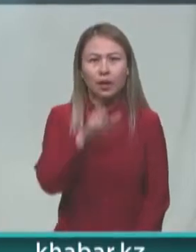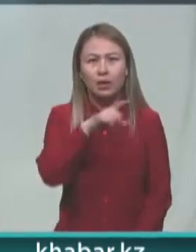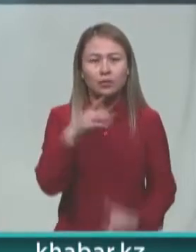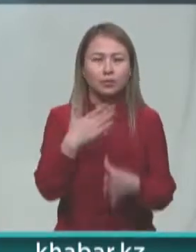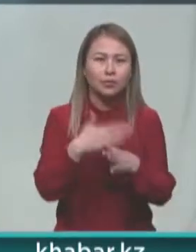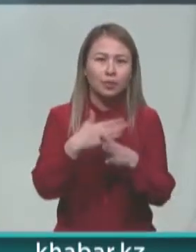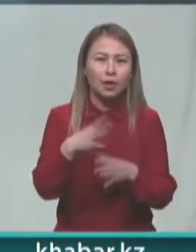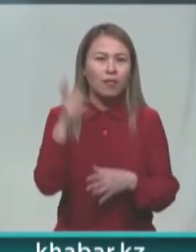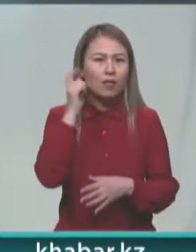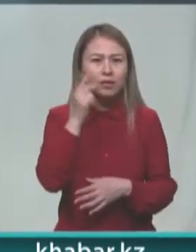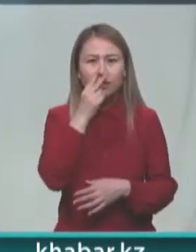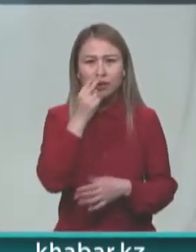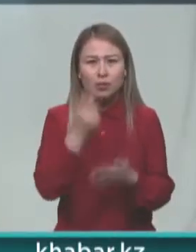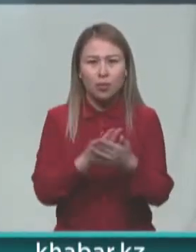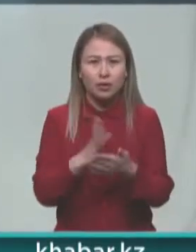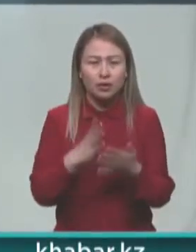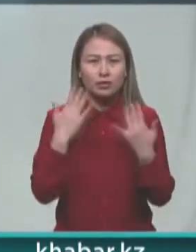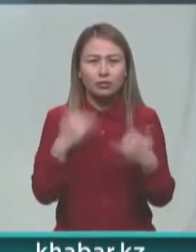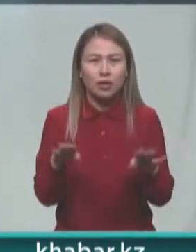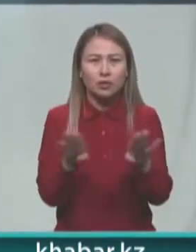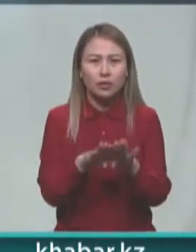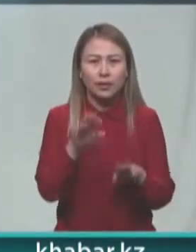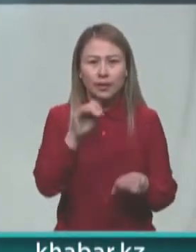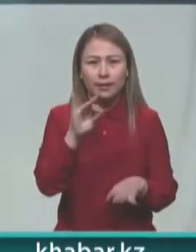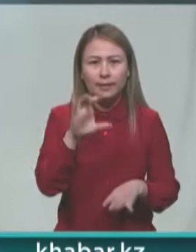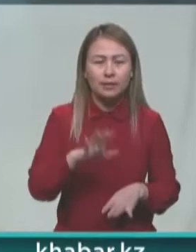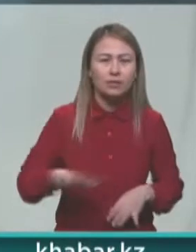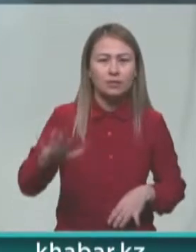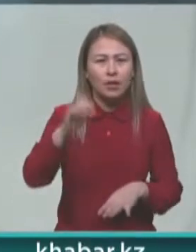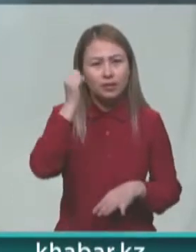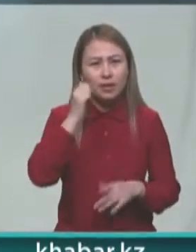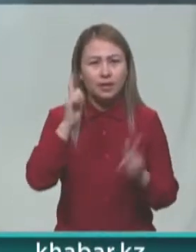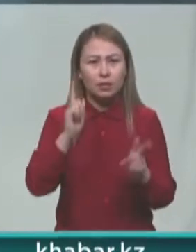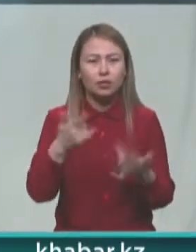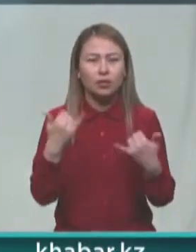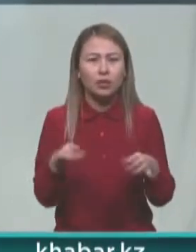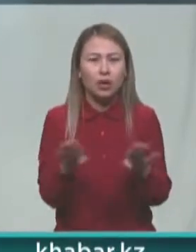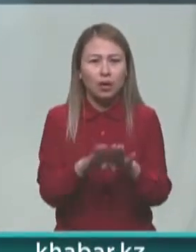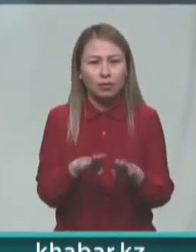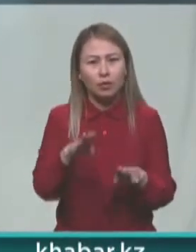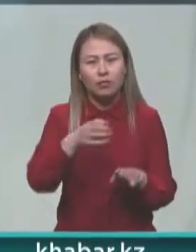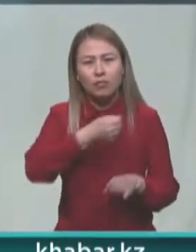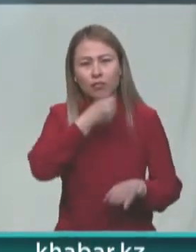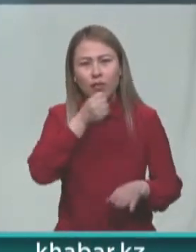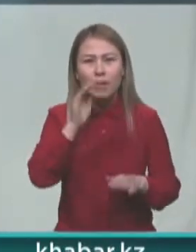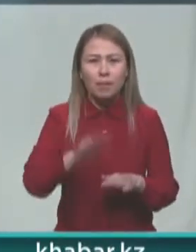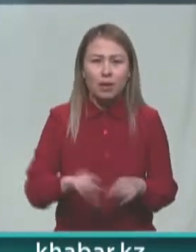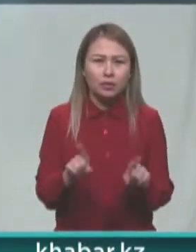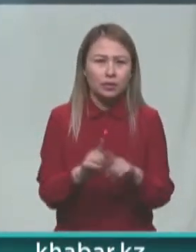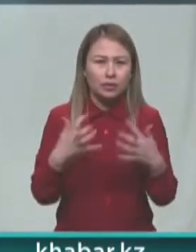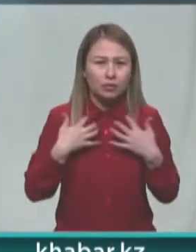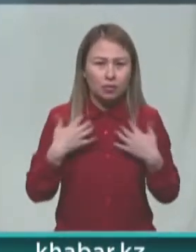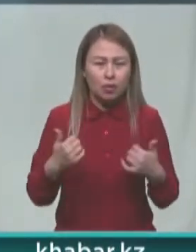Волонтерлік жасқа қарамайды. Бұл қағиданың бос сөз емес екенін Ертіс өңірінің қариялары дәлелдей білді. Бүгінде аға буын өкілдері